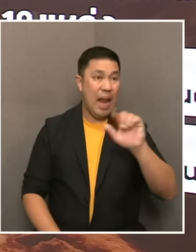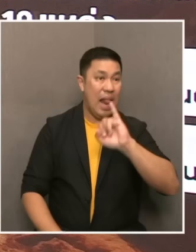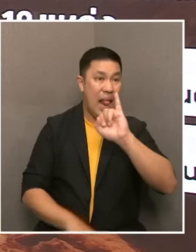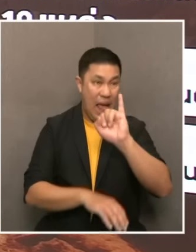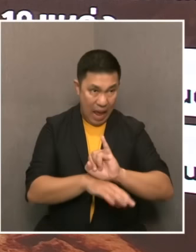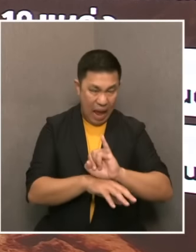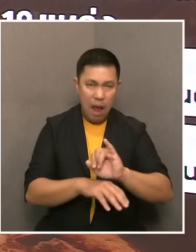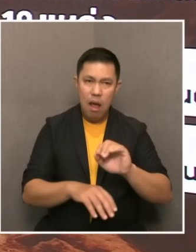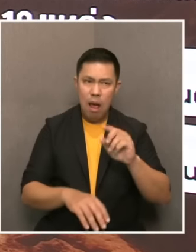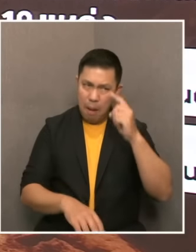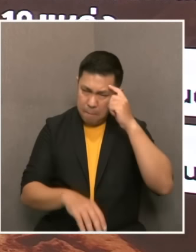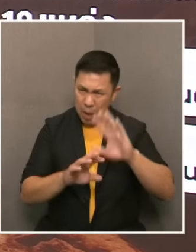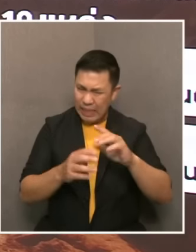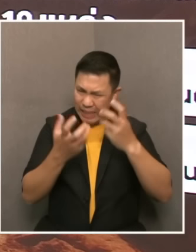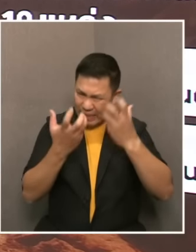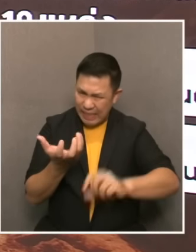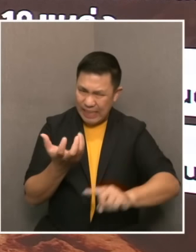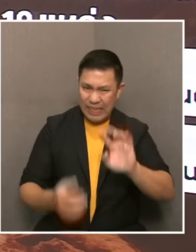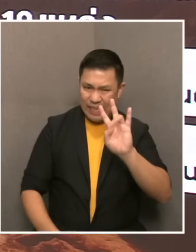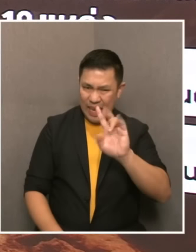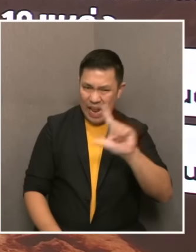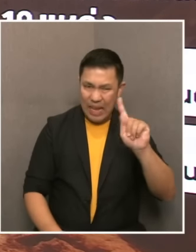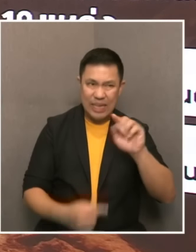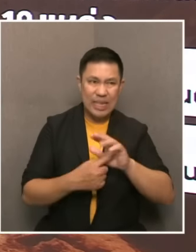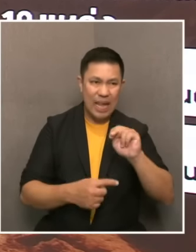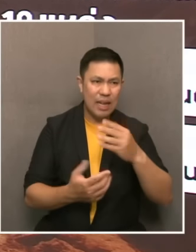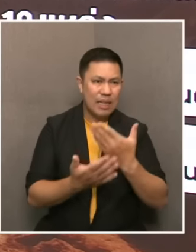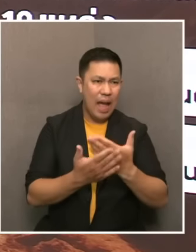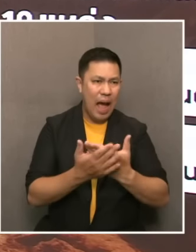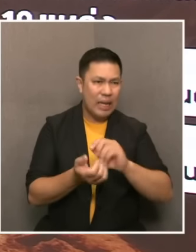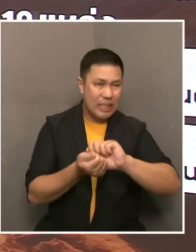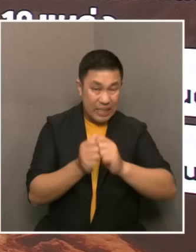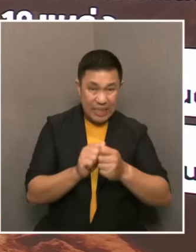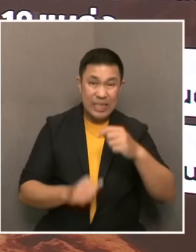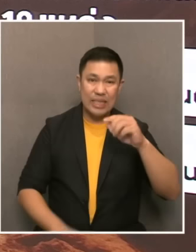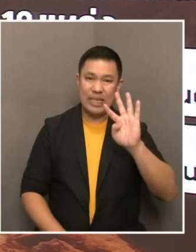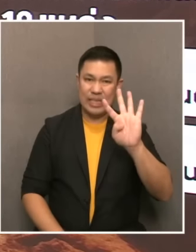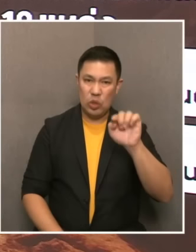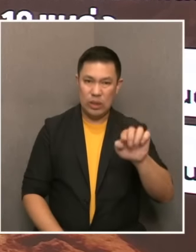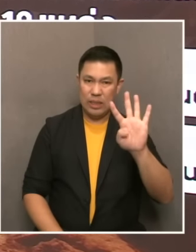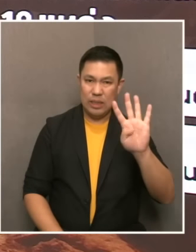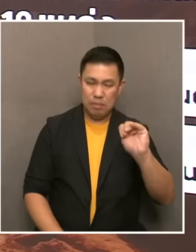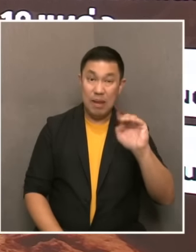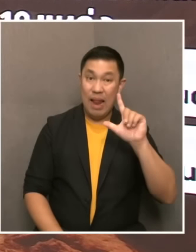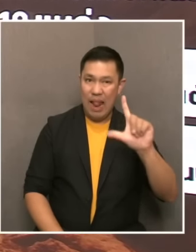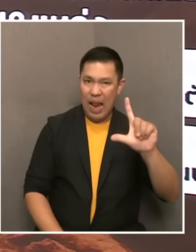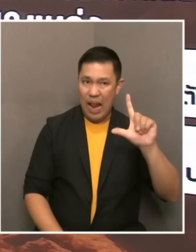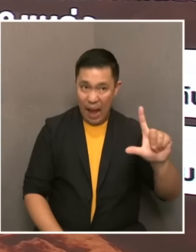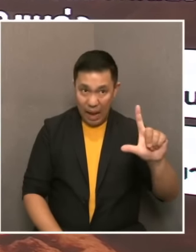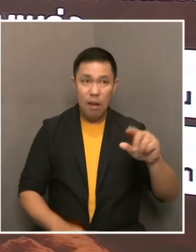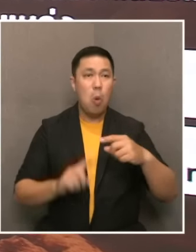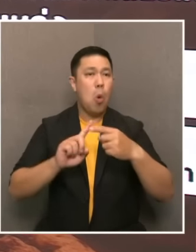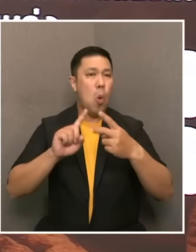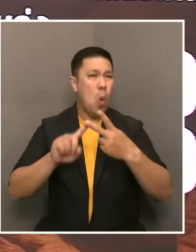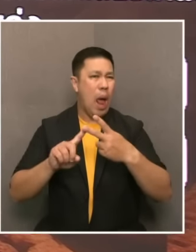ครับอยู่ที่ 7ล้านตันคิดเป็นมูลค่า 4.40ล้านล้านบาทเลยทีเดียวนะครับนอกจากนี้ยังมีแหล่งแร่